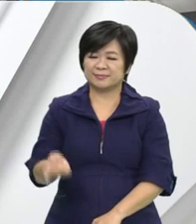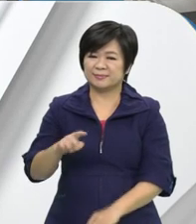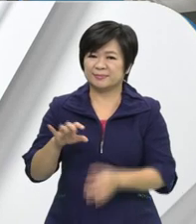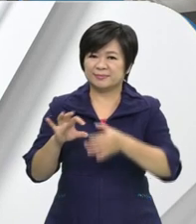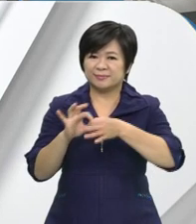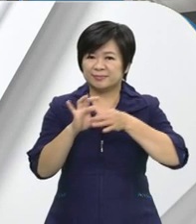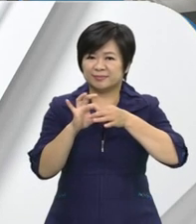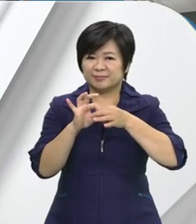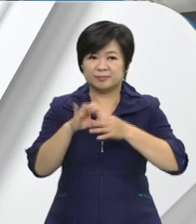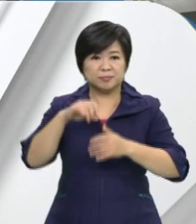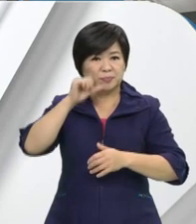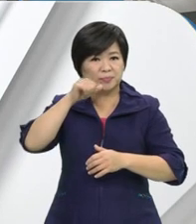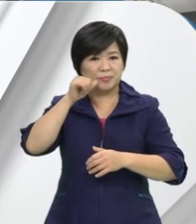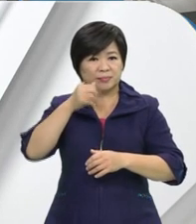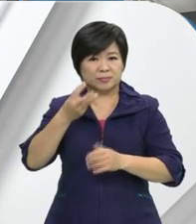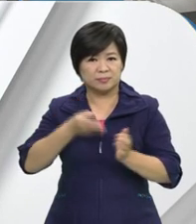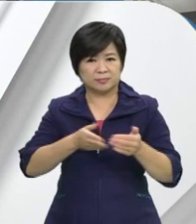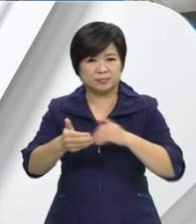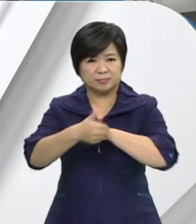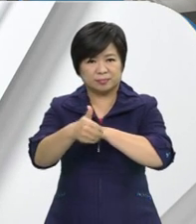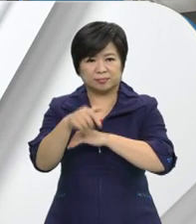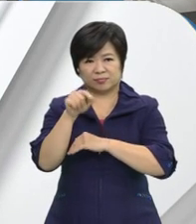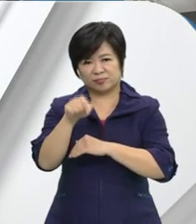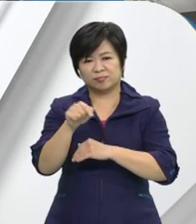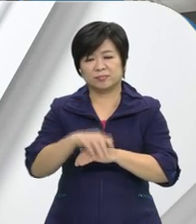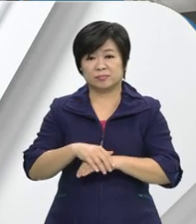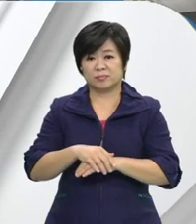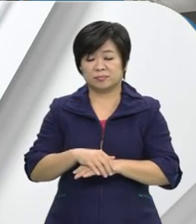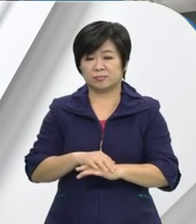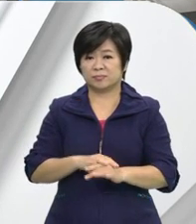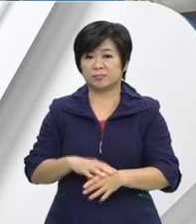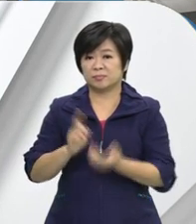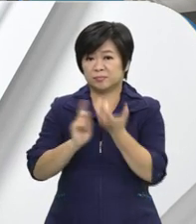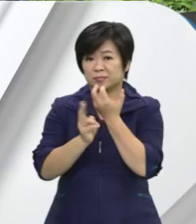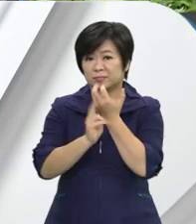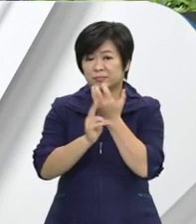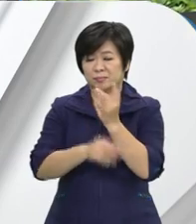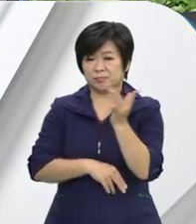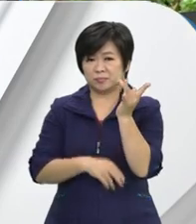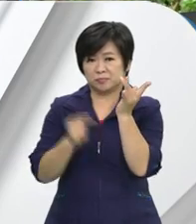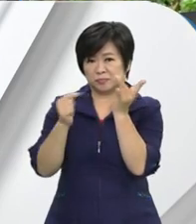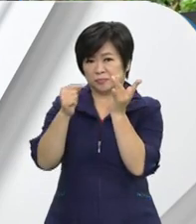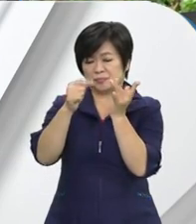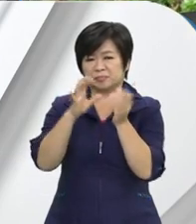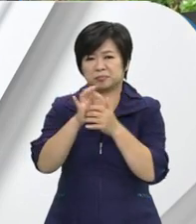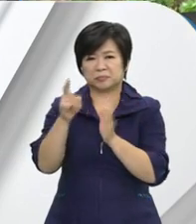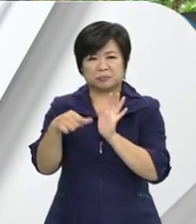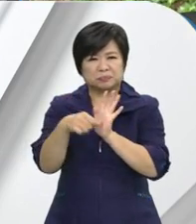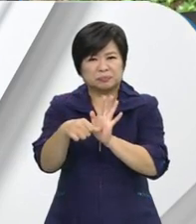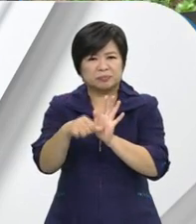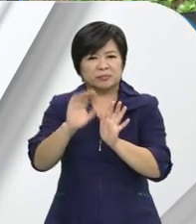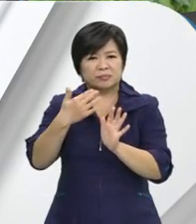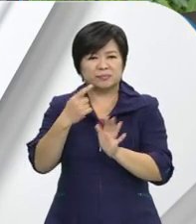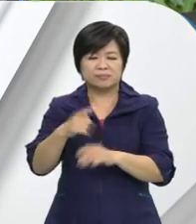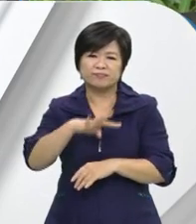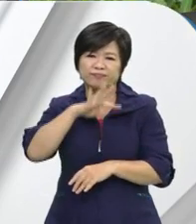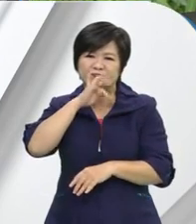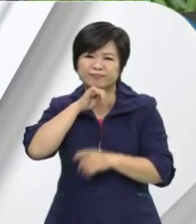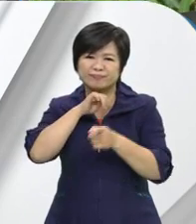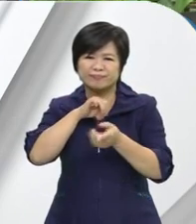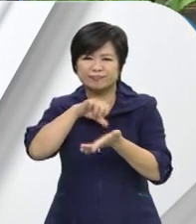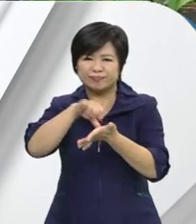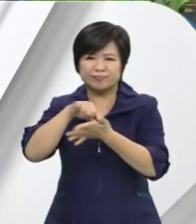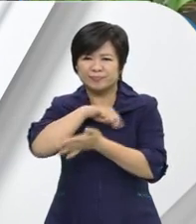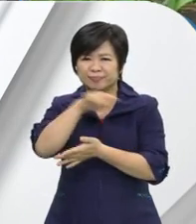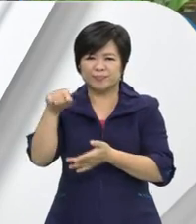其实我关心到的是苗栗人的三班用两片高级的一起都非常感入苗，不过李农的年纪近